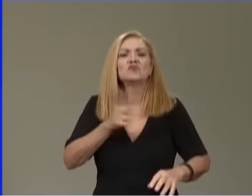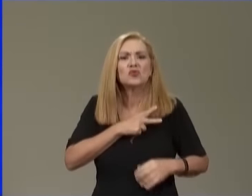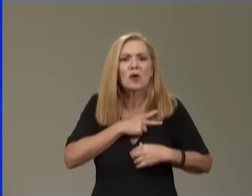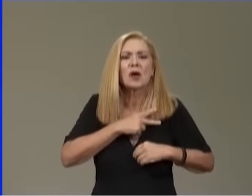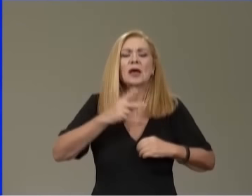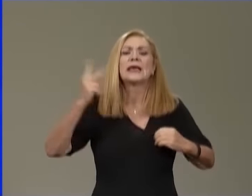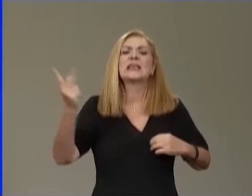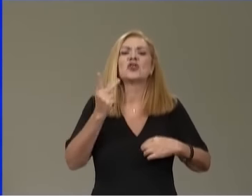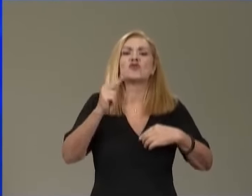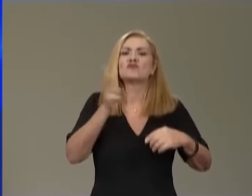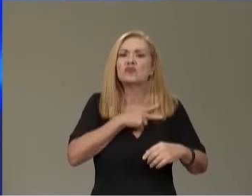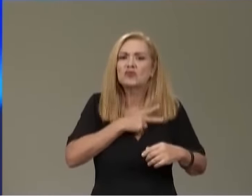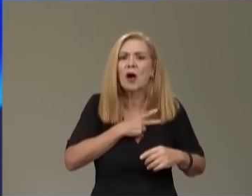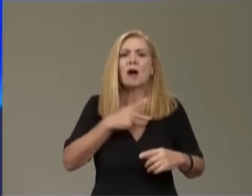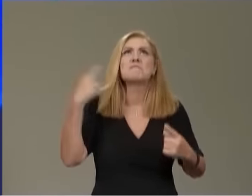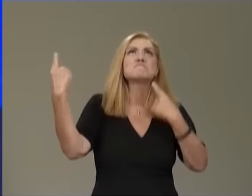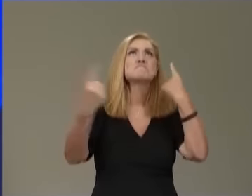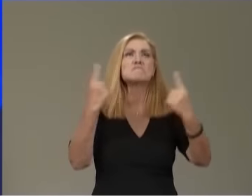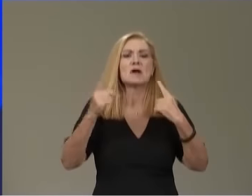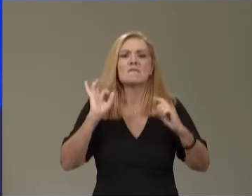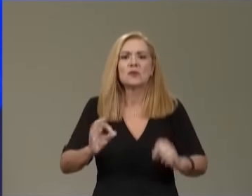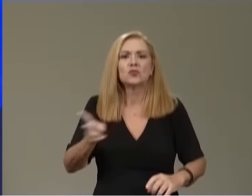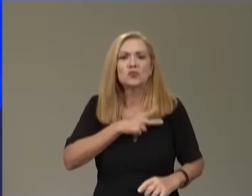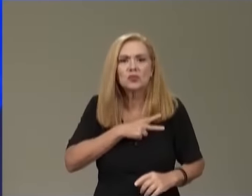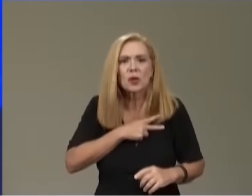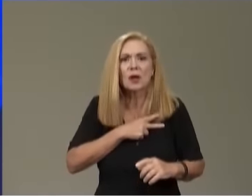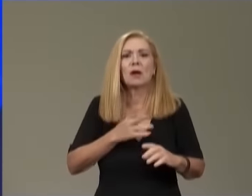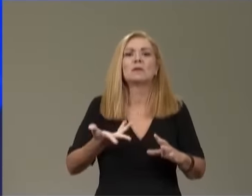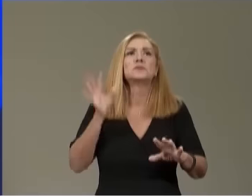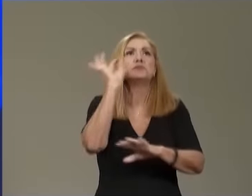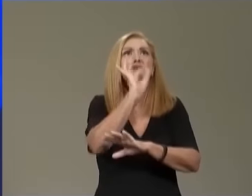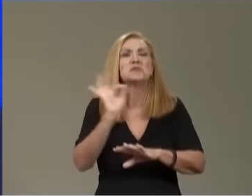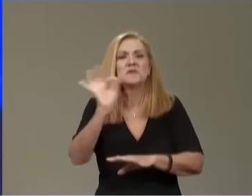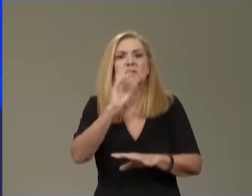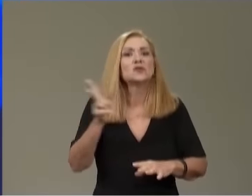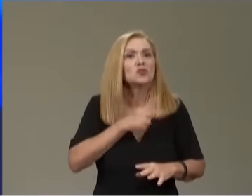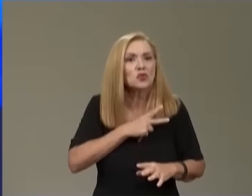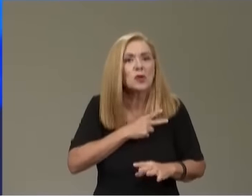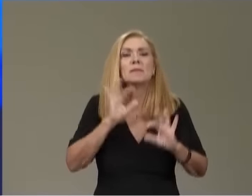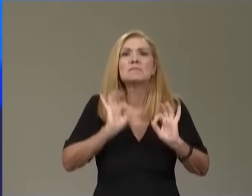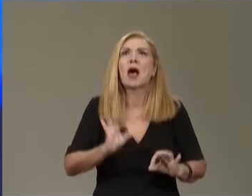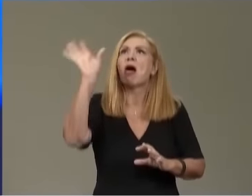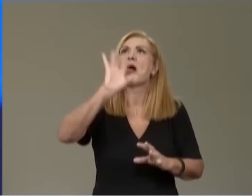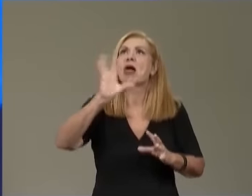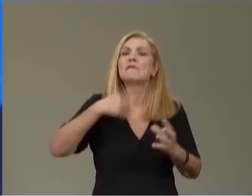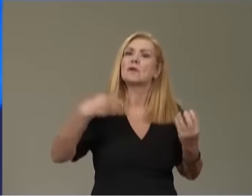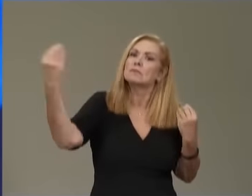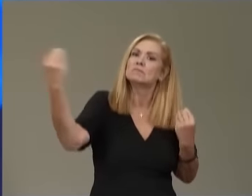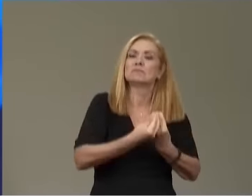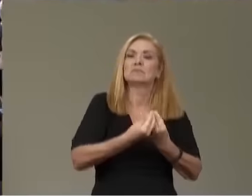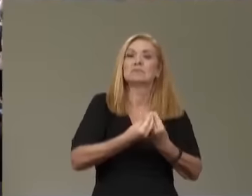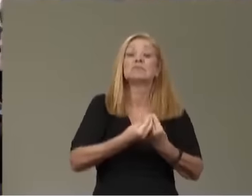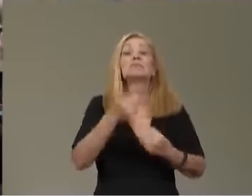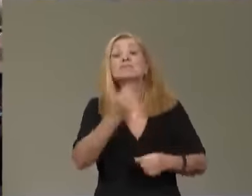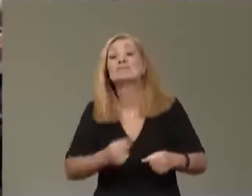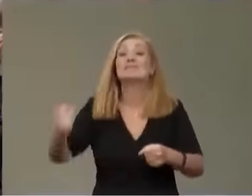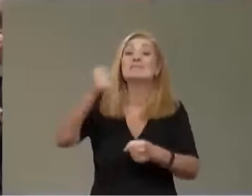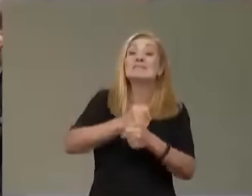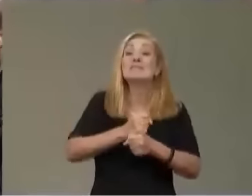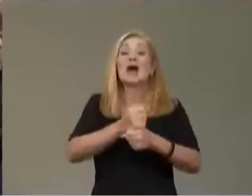πιο πράσινη, πιο ψηφιακή, μια χώρα ευρωπαϊκή και με επίτροπο έναν δικό